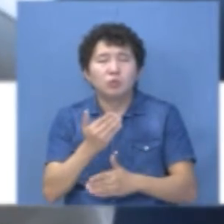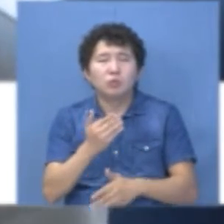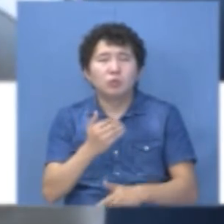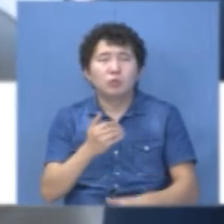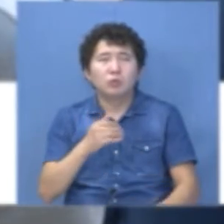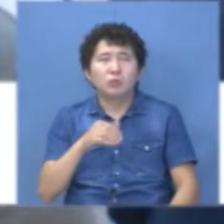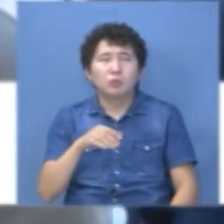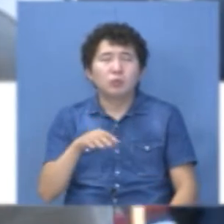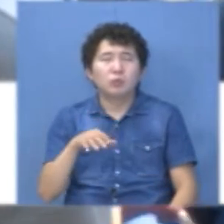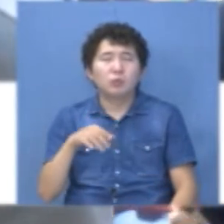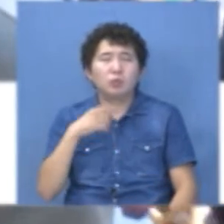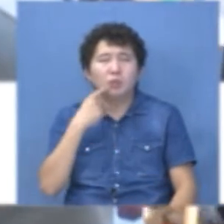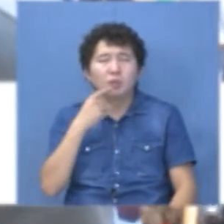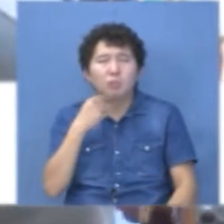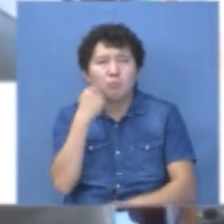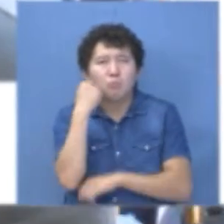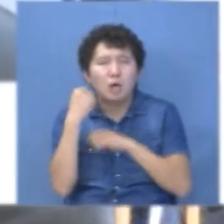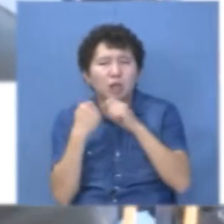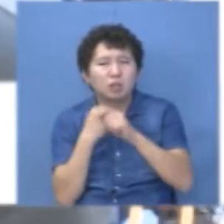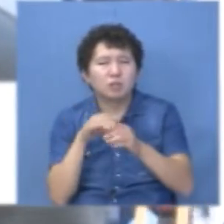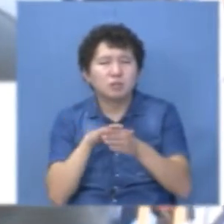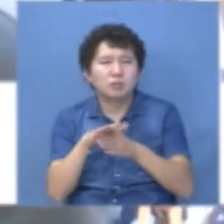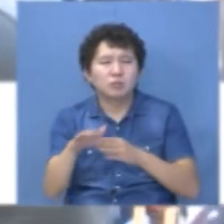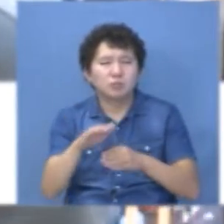толтырылған, ішінің бәрі ашқанда соңғы